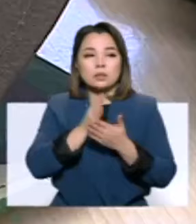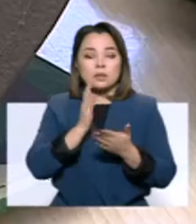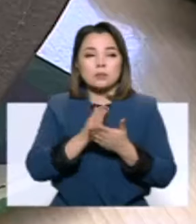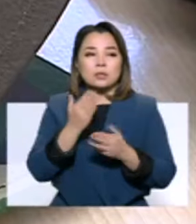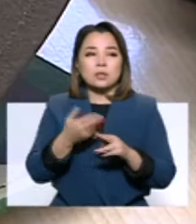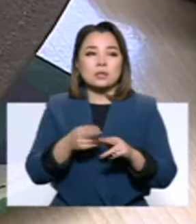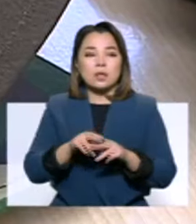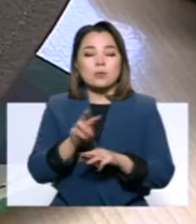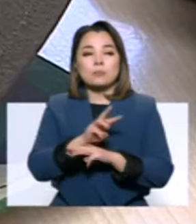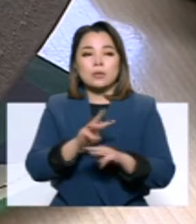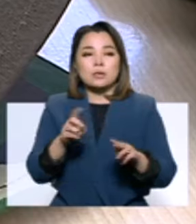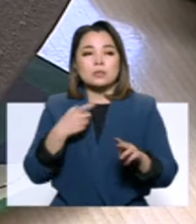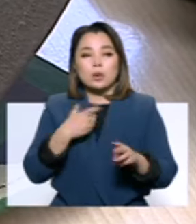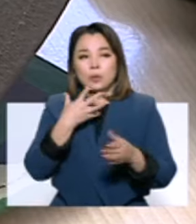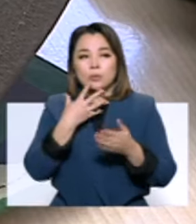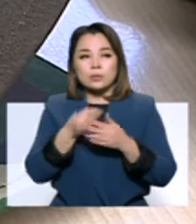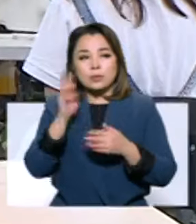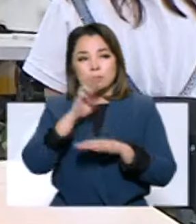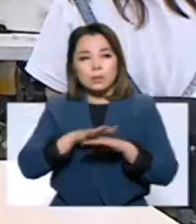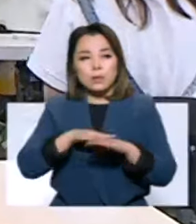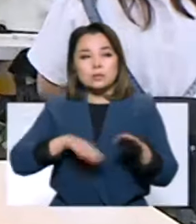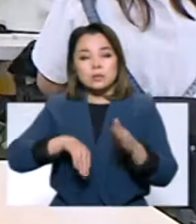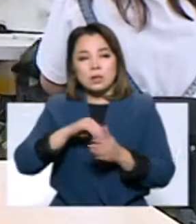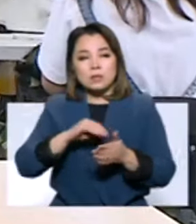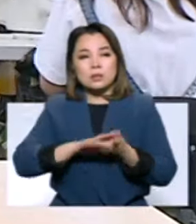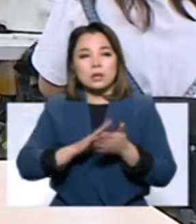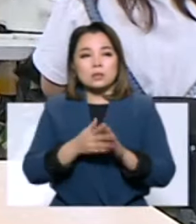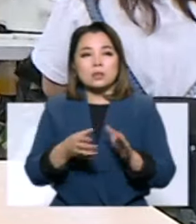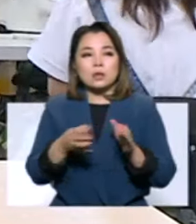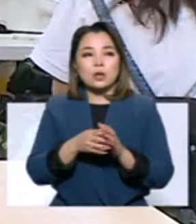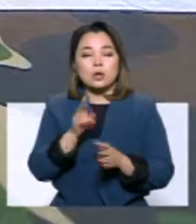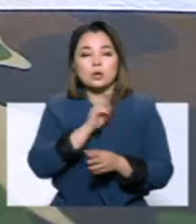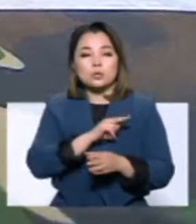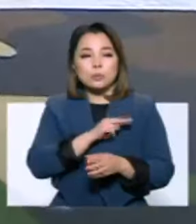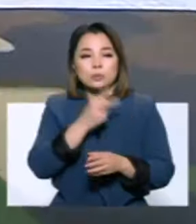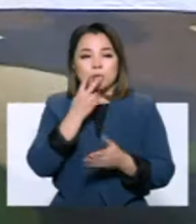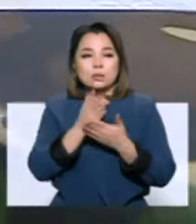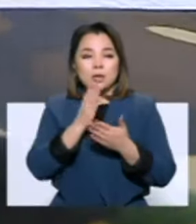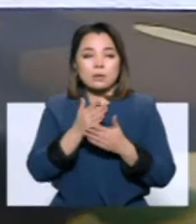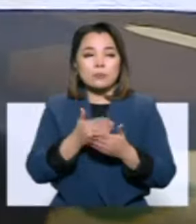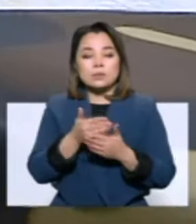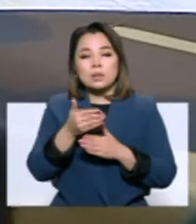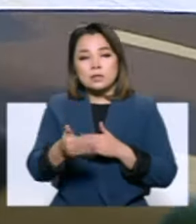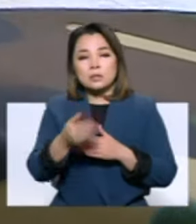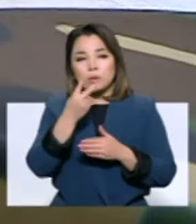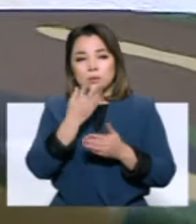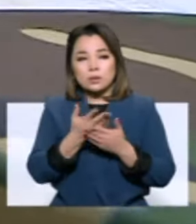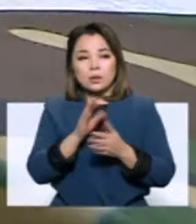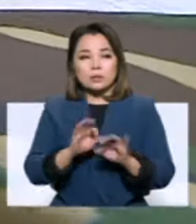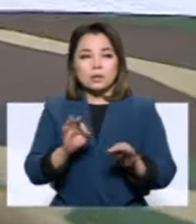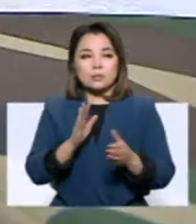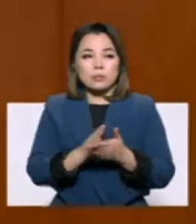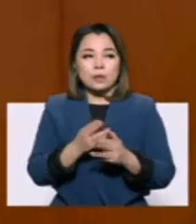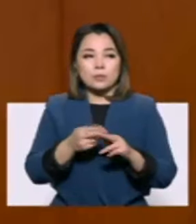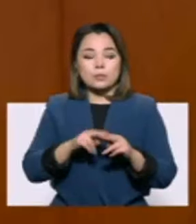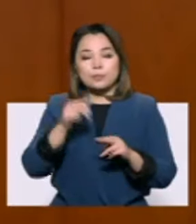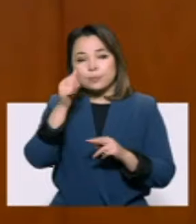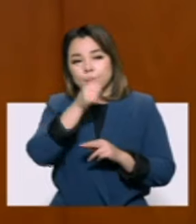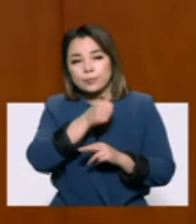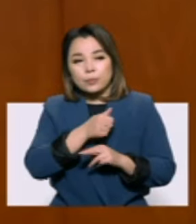Тіпті министрдің өзі мемлекеттік сатып алудың қисынсыз тұстары жұмыста айтарлықтай кешеуілдетіп отырғанын айтады. Биылғы